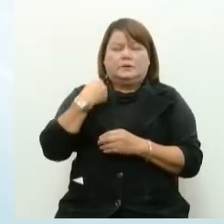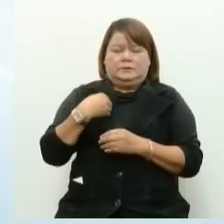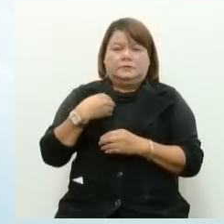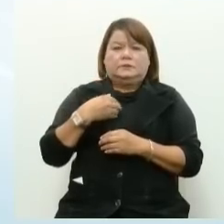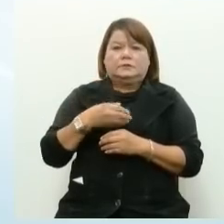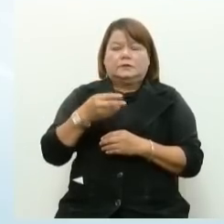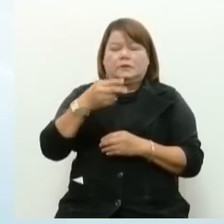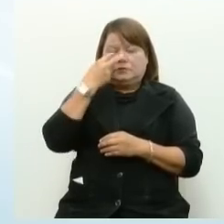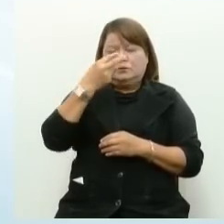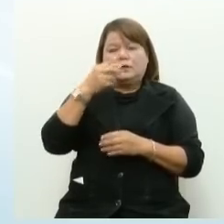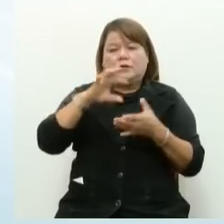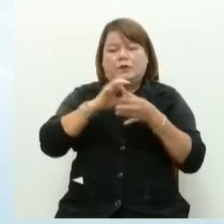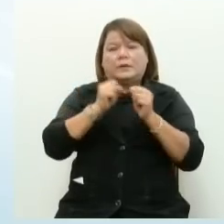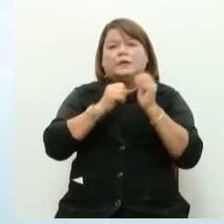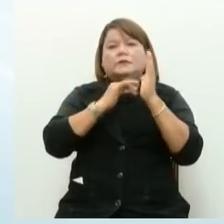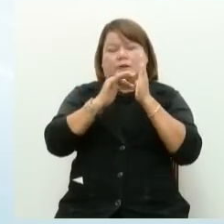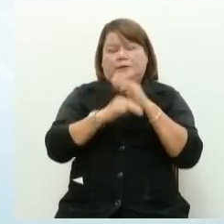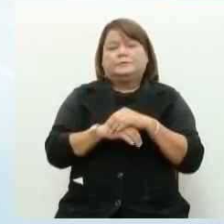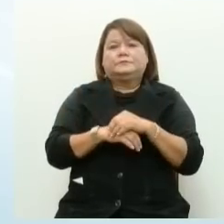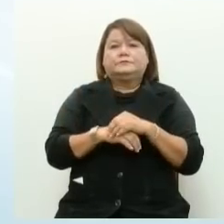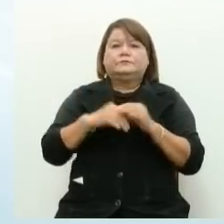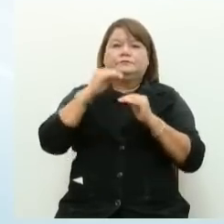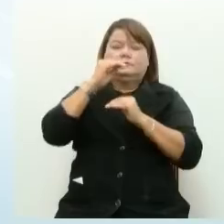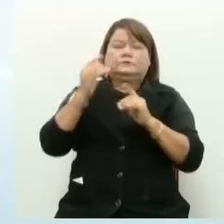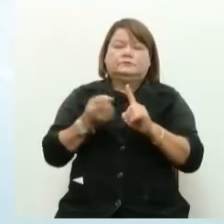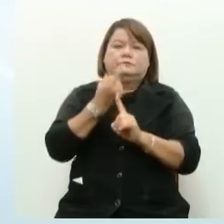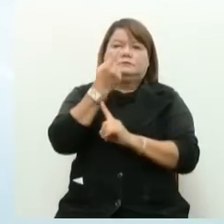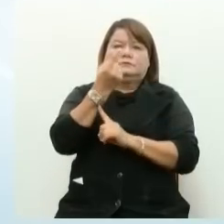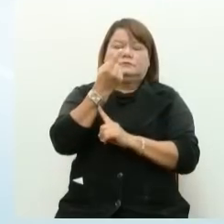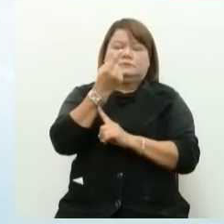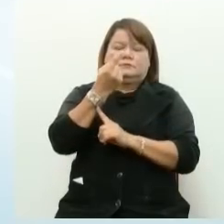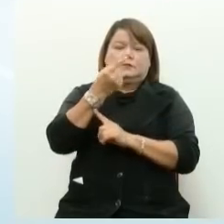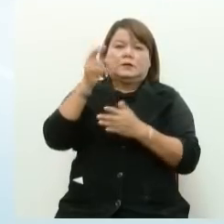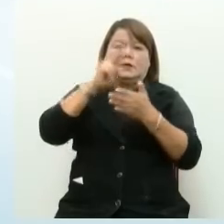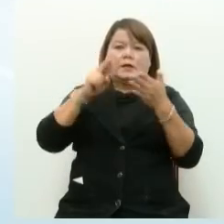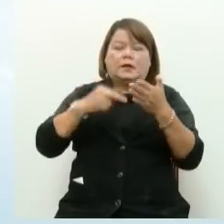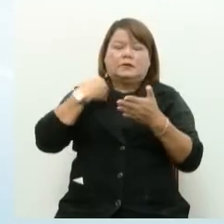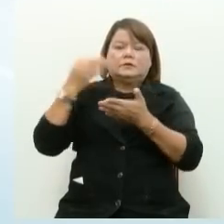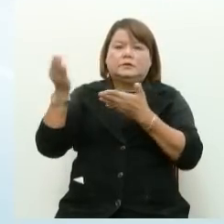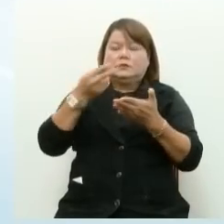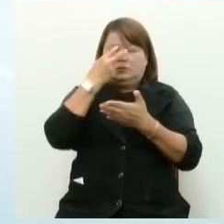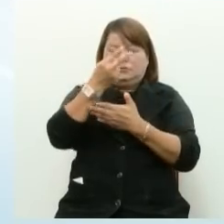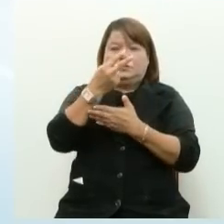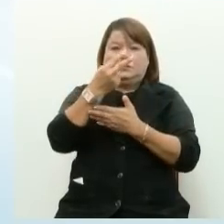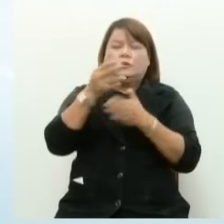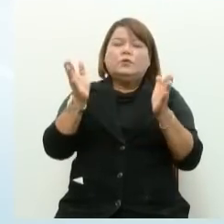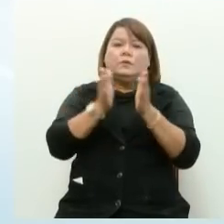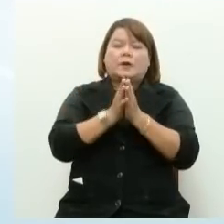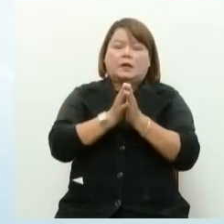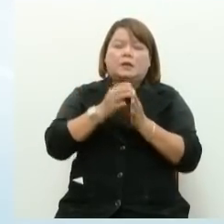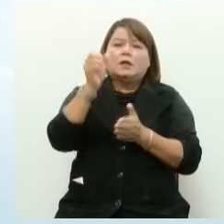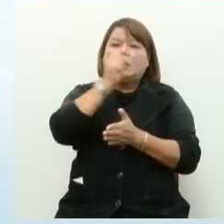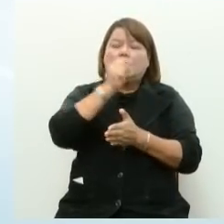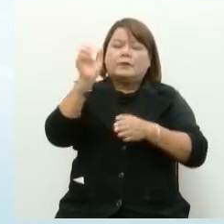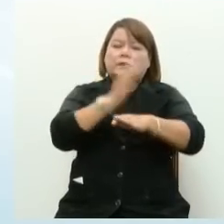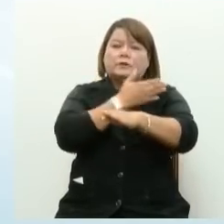วของการศึกษาของเรานั่นเองนะคะในช่วงแรกของรายการผู้เช้าข่าวสปทของเราในวันนี้ขอเชิญชวนทุกท่านได้ร่วมกันร้องเพลงสดุดี